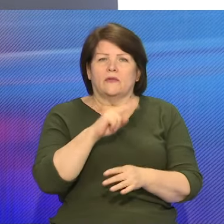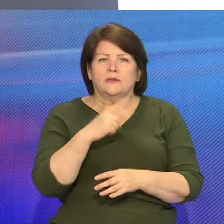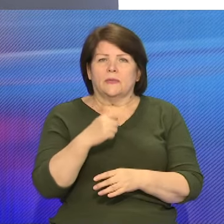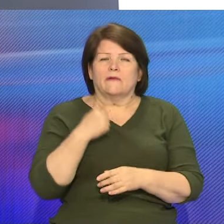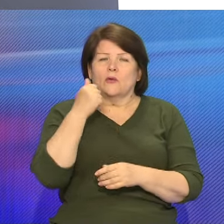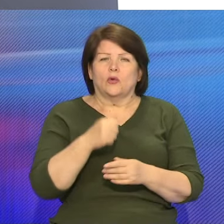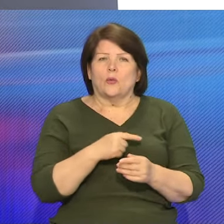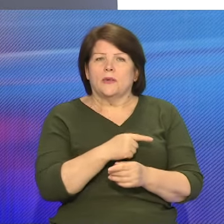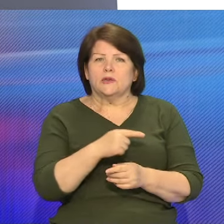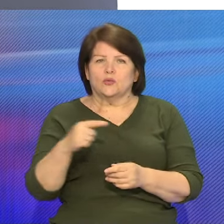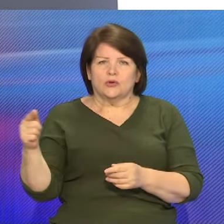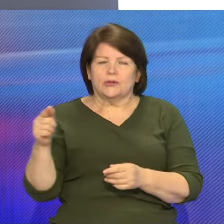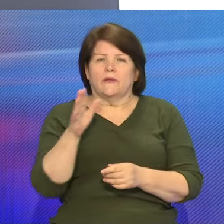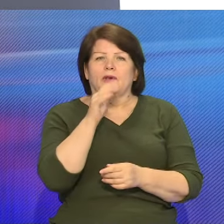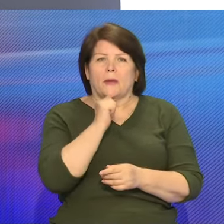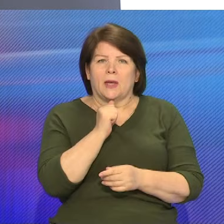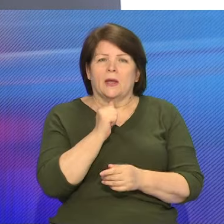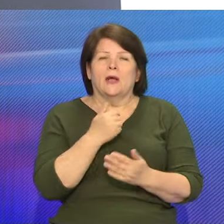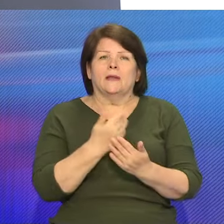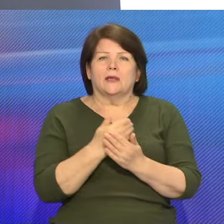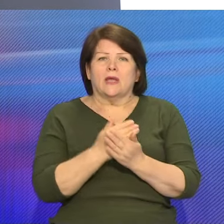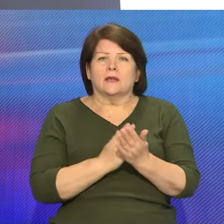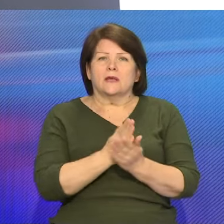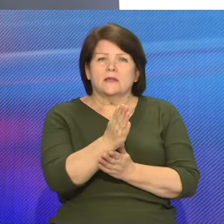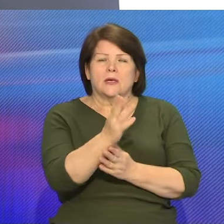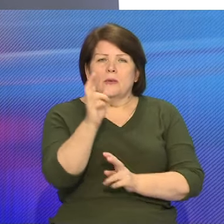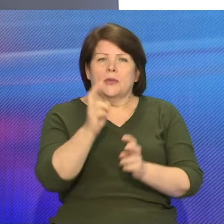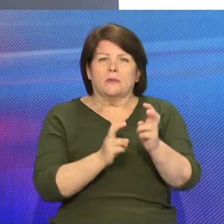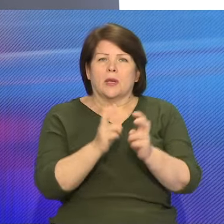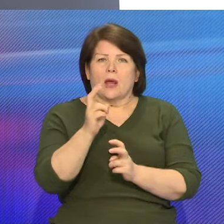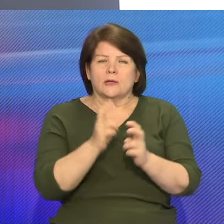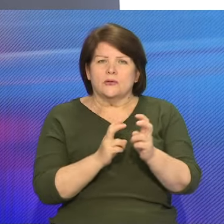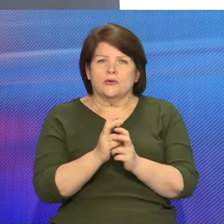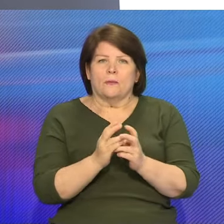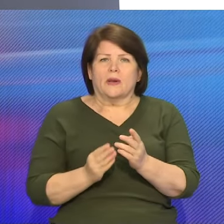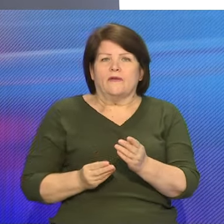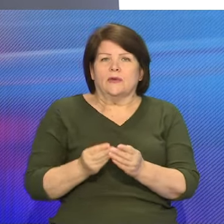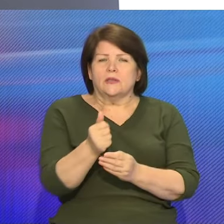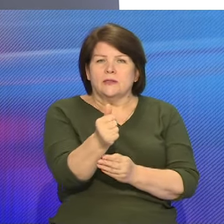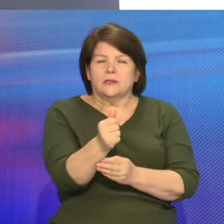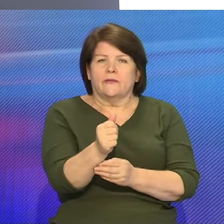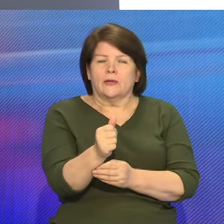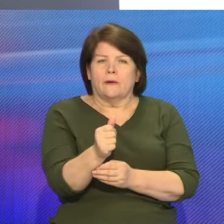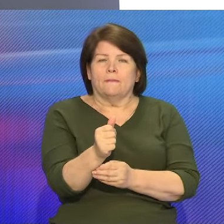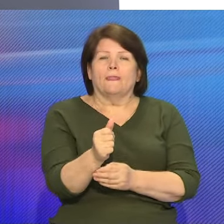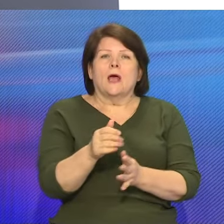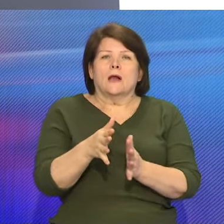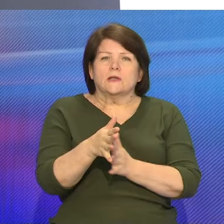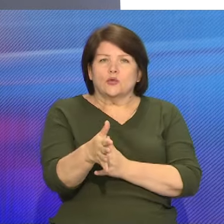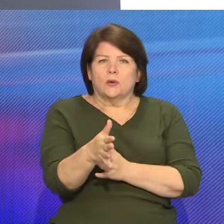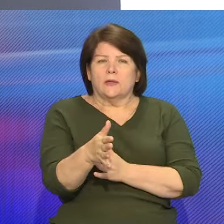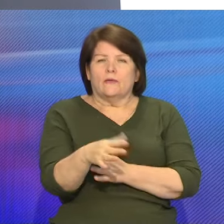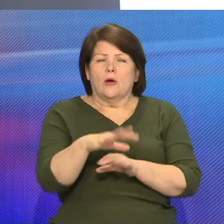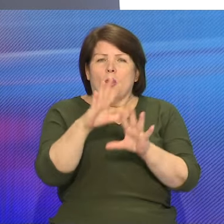по текущий момент, на данные цели предприятию профинансировано и компенсировано расходов